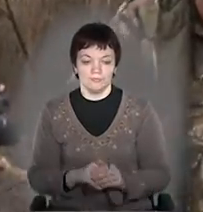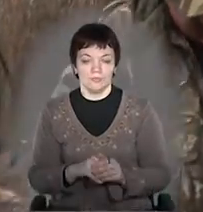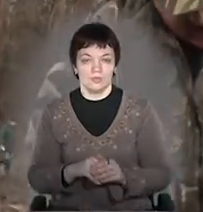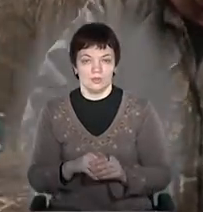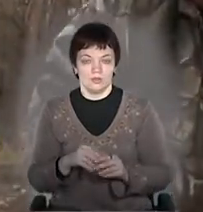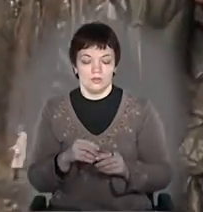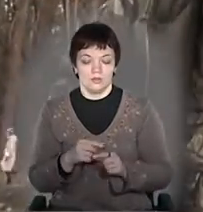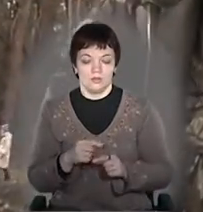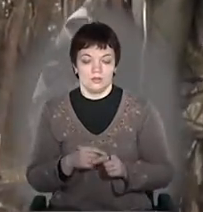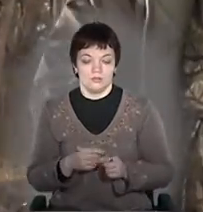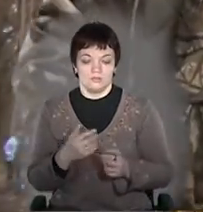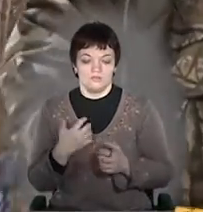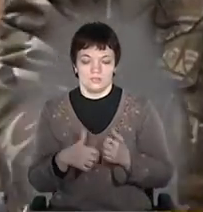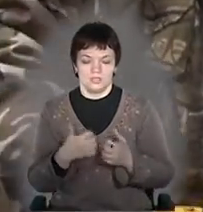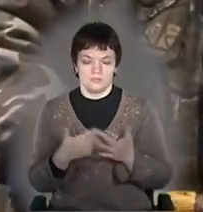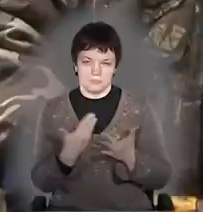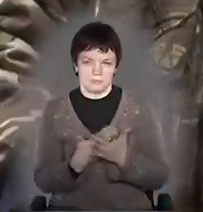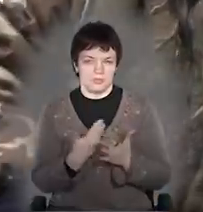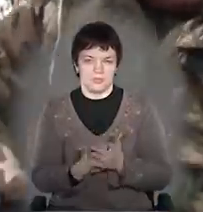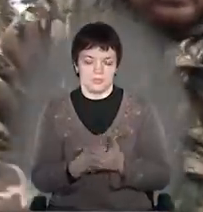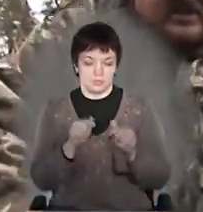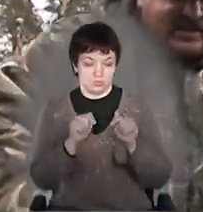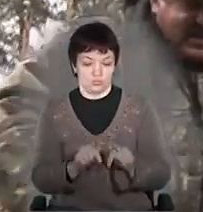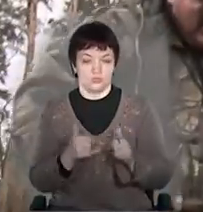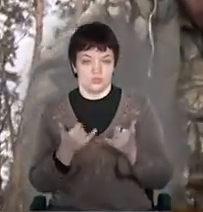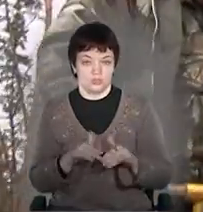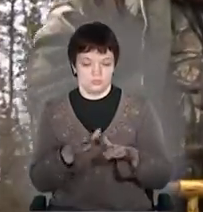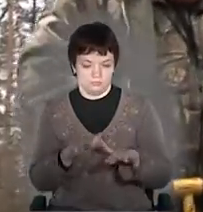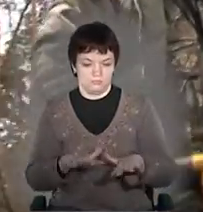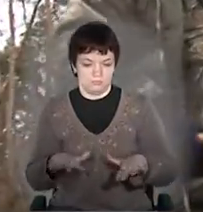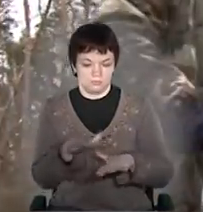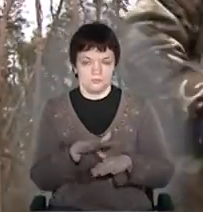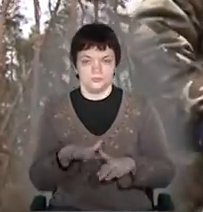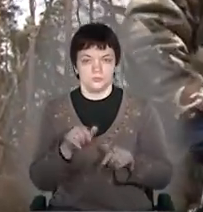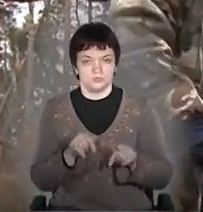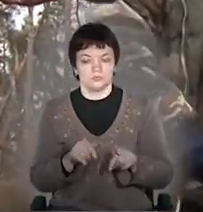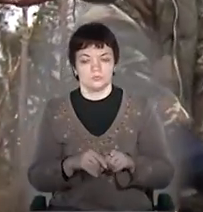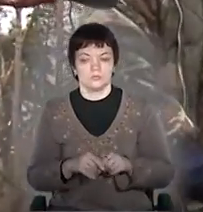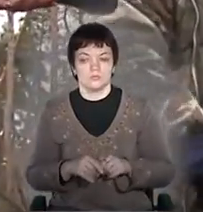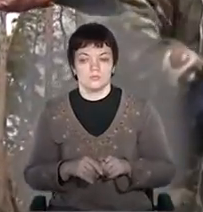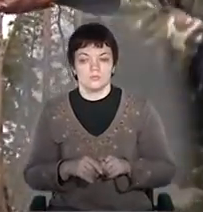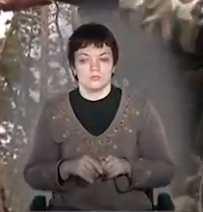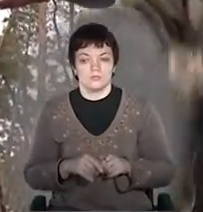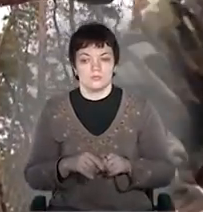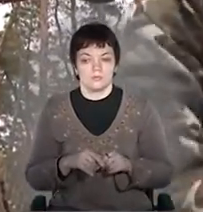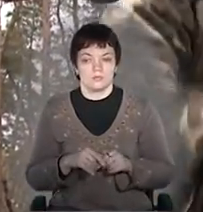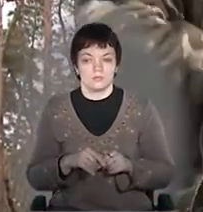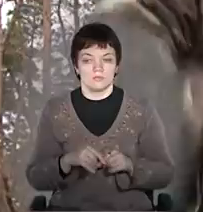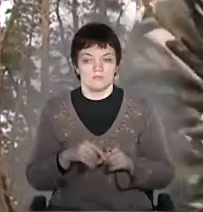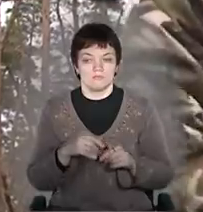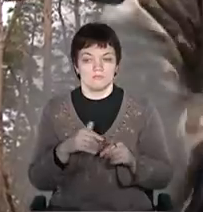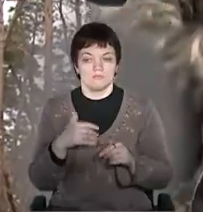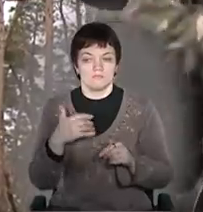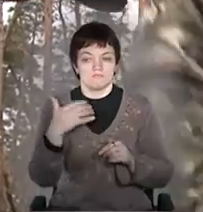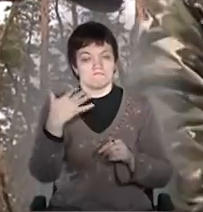Расстояние посадки в среднем конкретно здесь, на этой делянке, определяется лесничим, но по